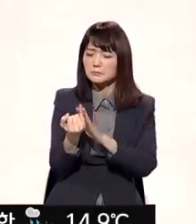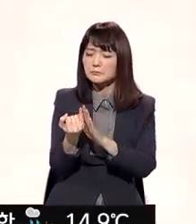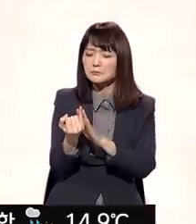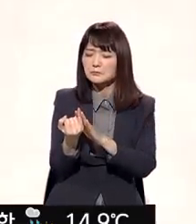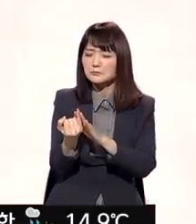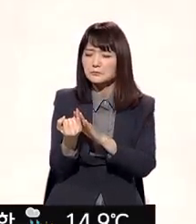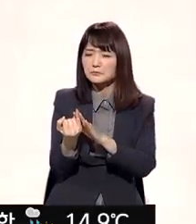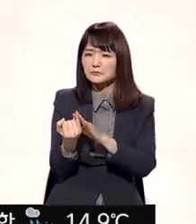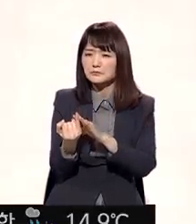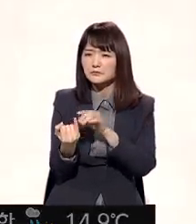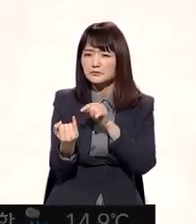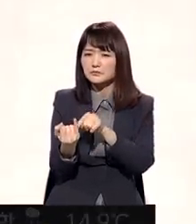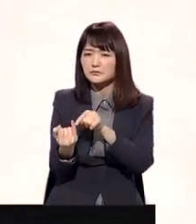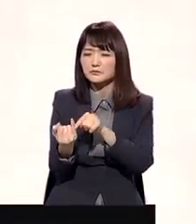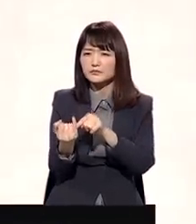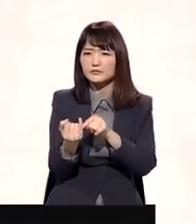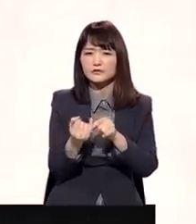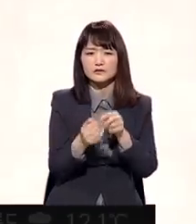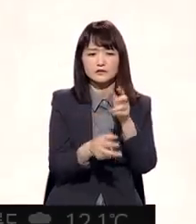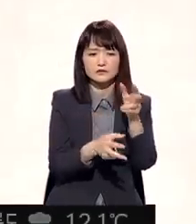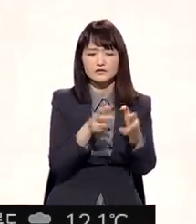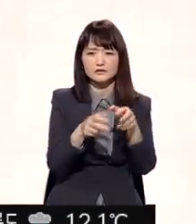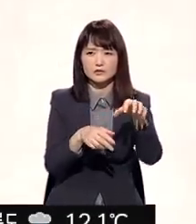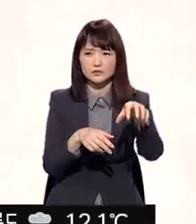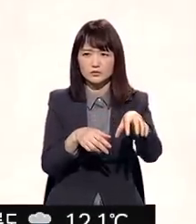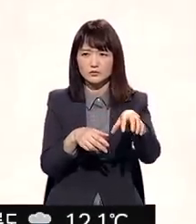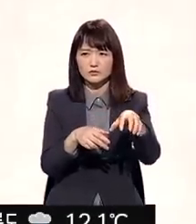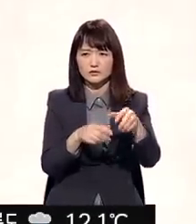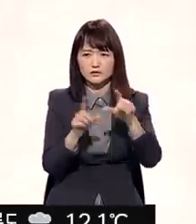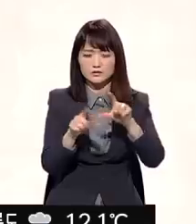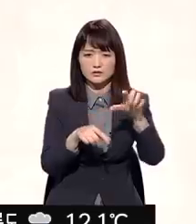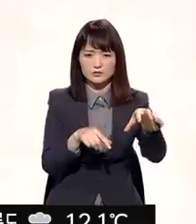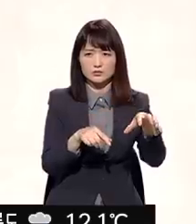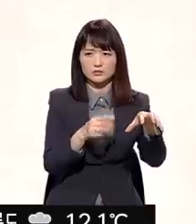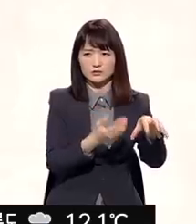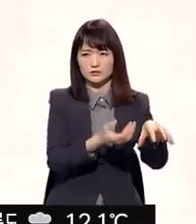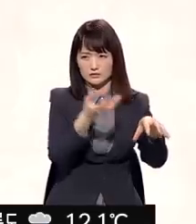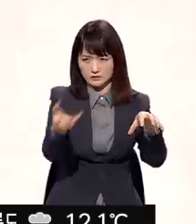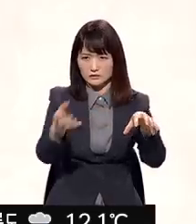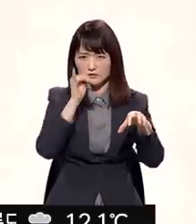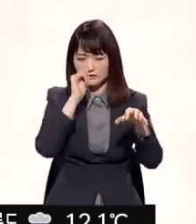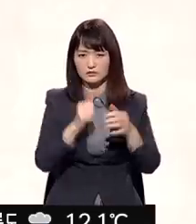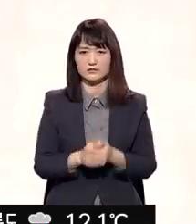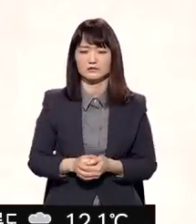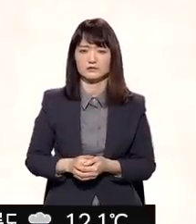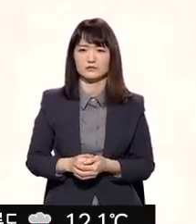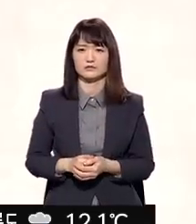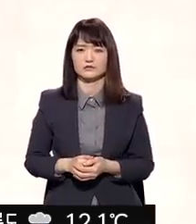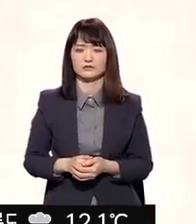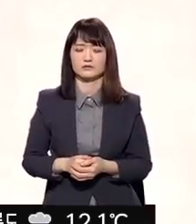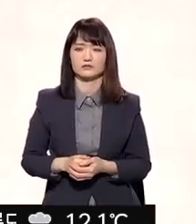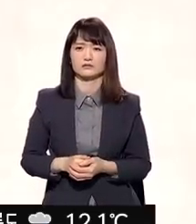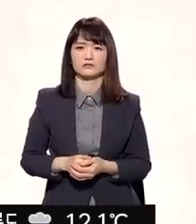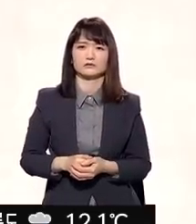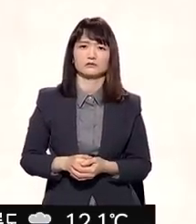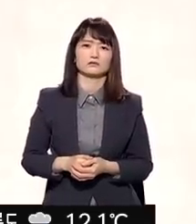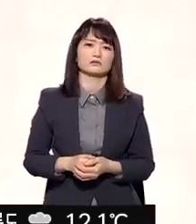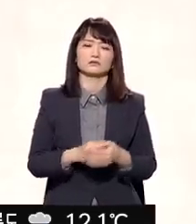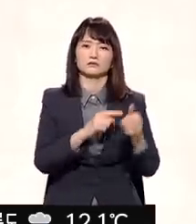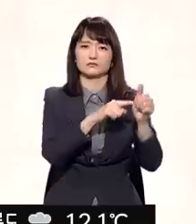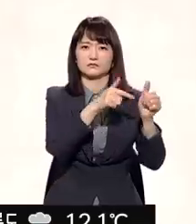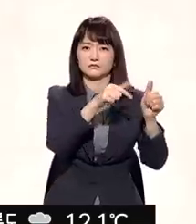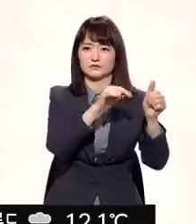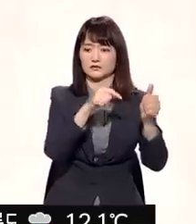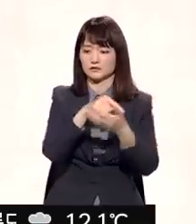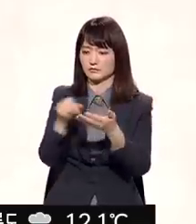있었고 사업차하고 주거지 정리하는 도주 시도도 있었다라고 하고 있고요. 어허. 또 가해자들이 피해자에게 신상이나 영상을